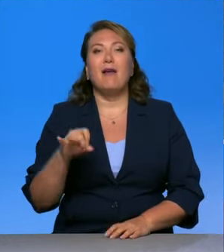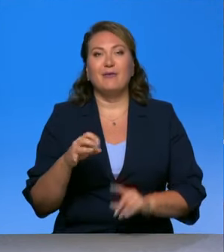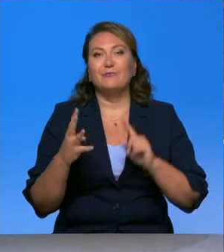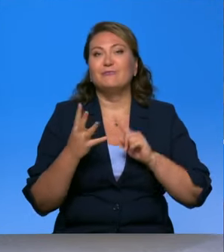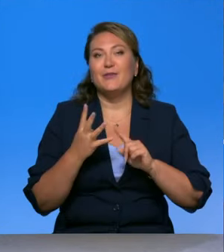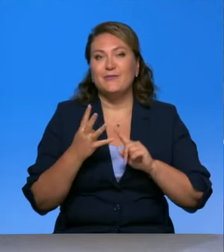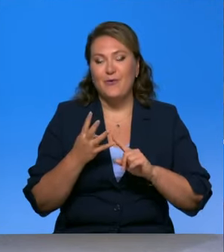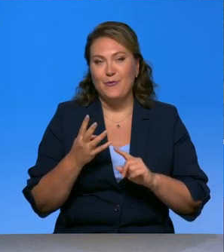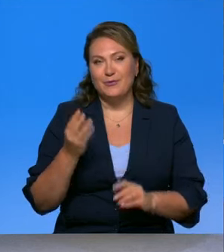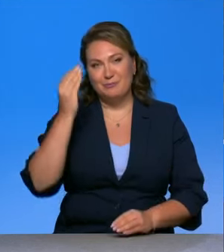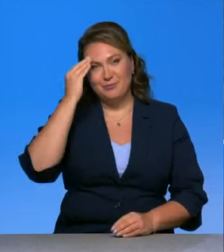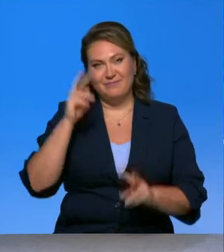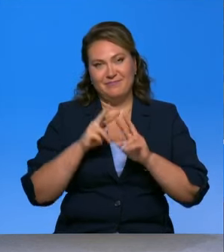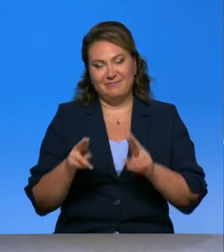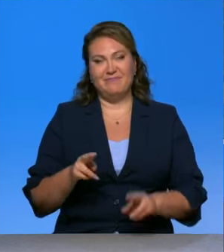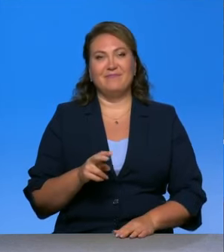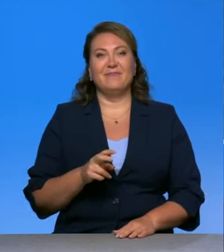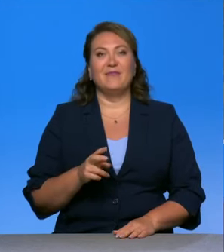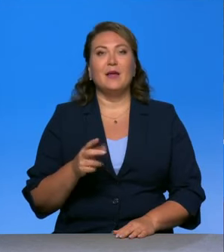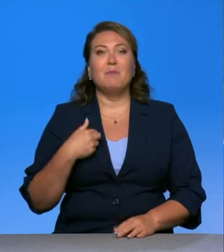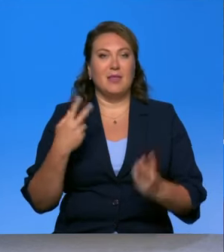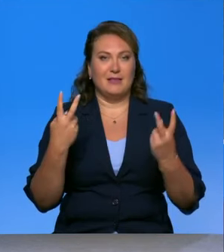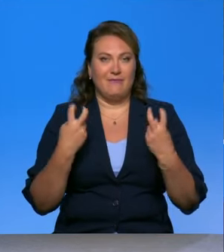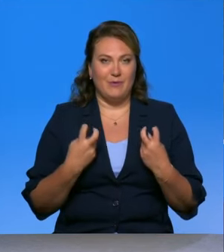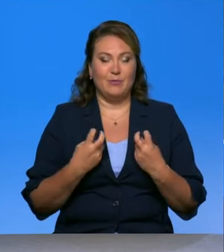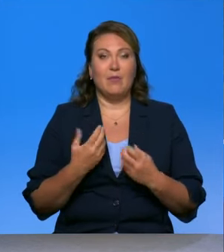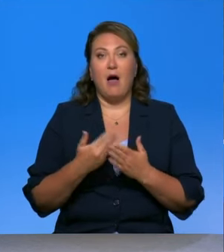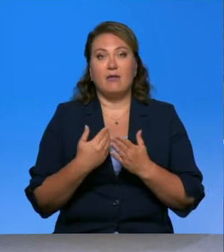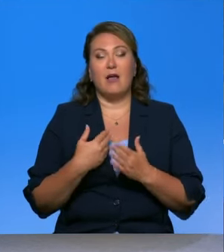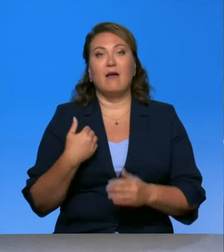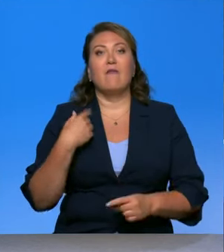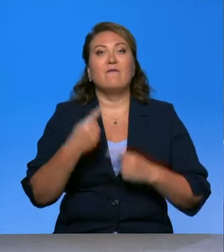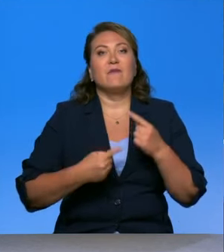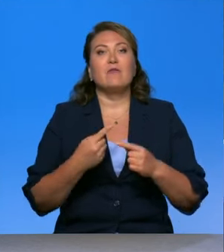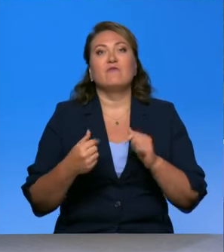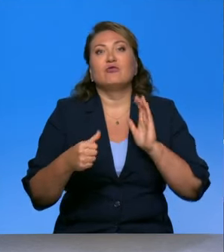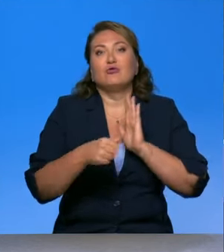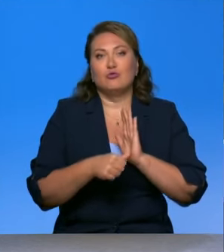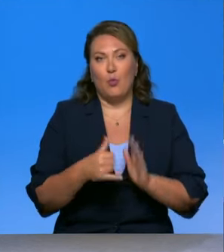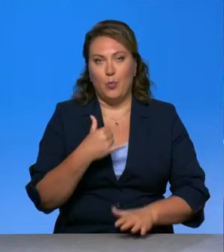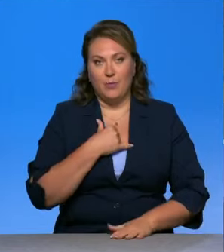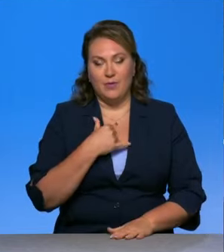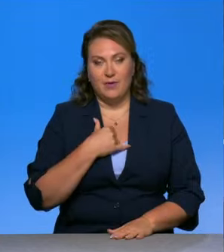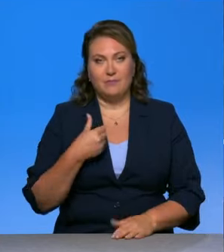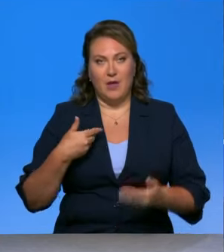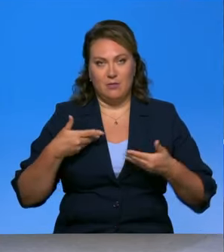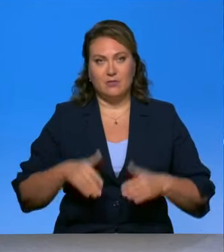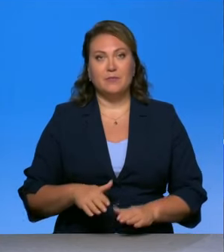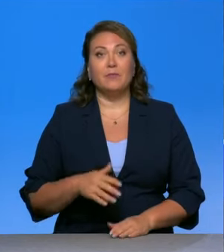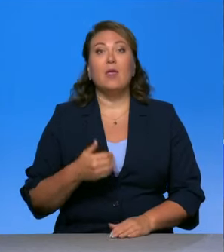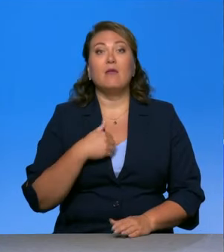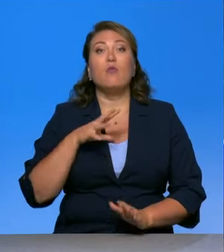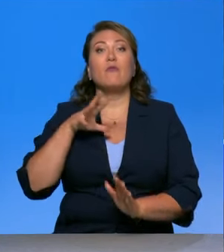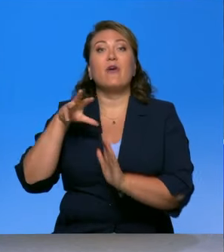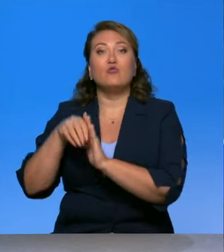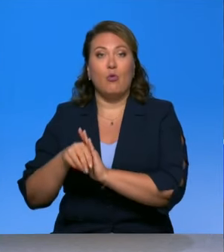прошу прощения, не Николай IV. Значит, Маклай IV, хотя я в шестом поколении. Но сейчас я у них уже вошел